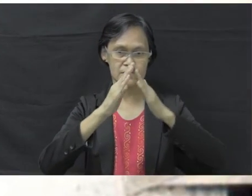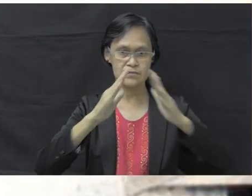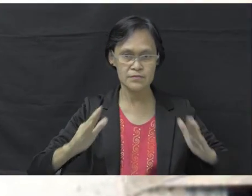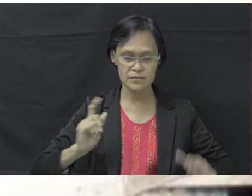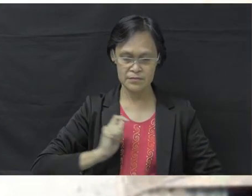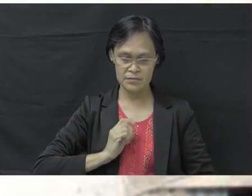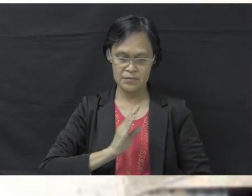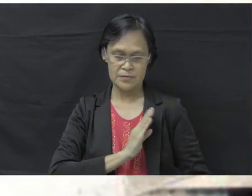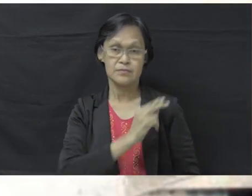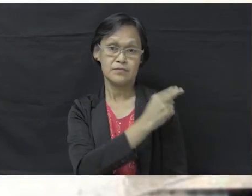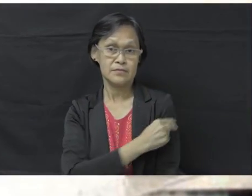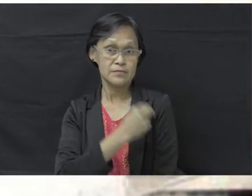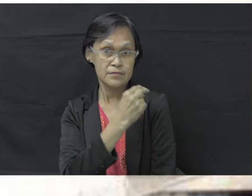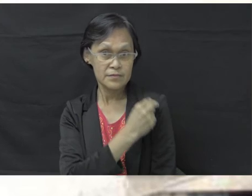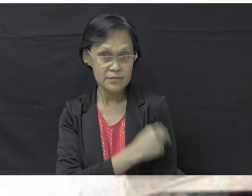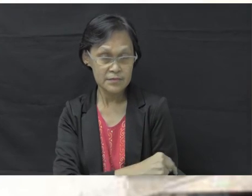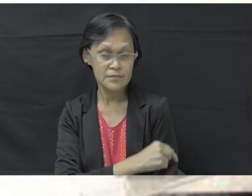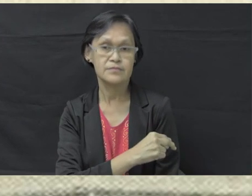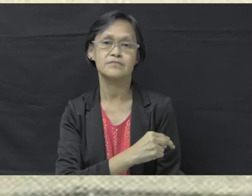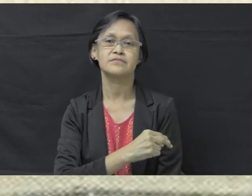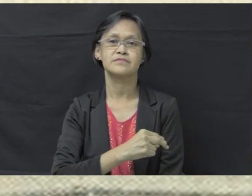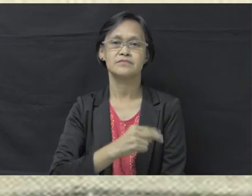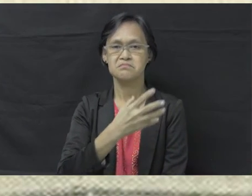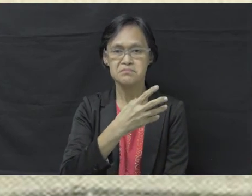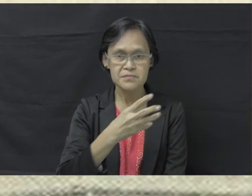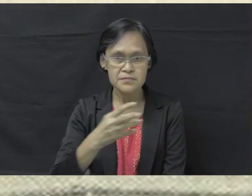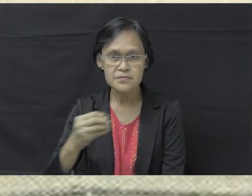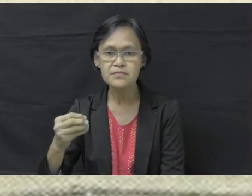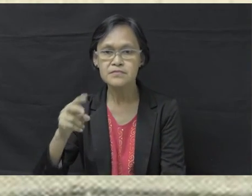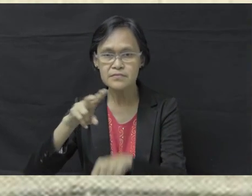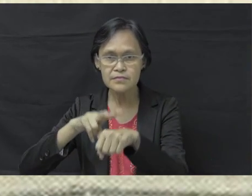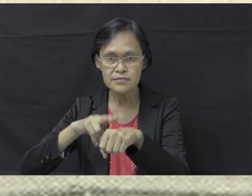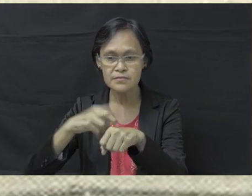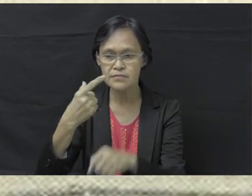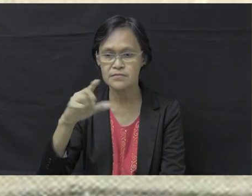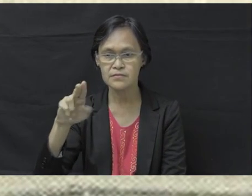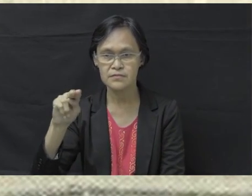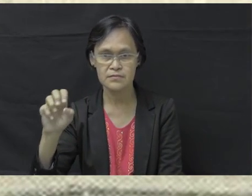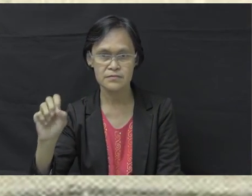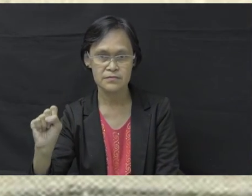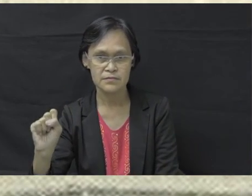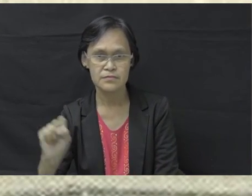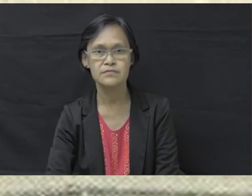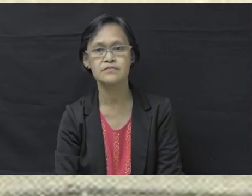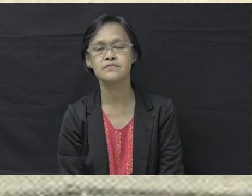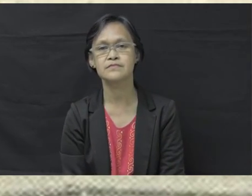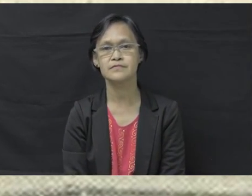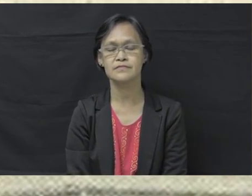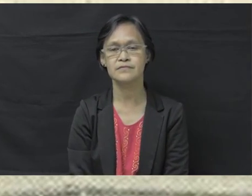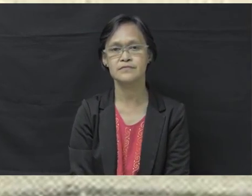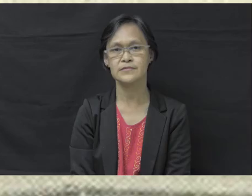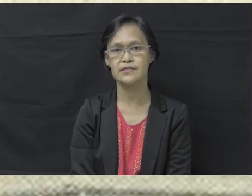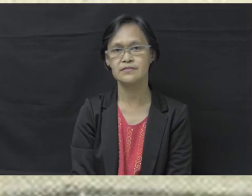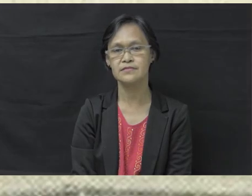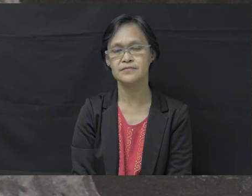militar, ospital para sa mga may tuberculosis at imbakan ng armas.